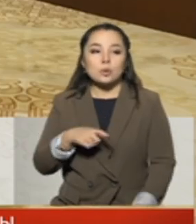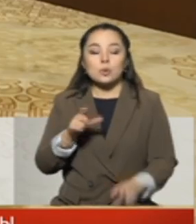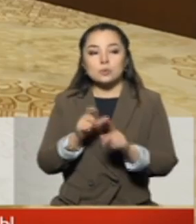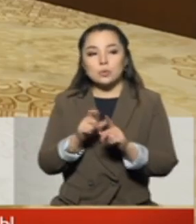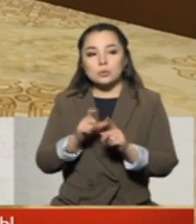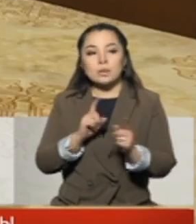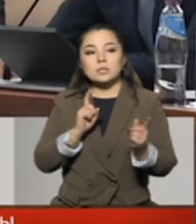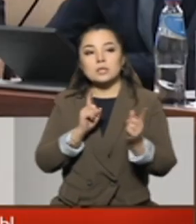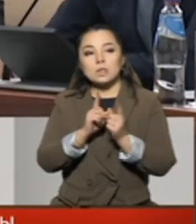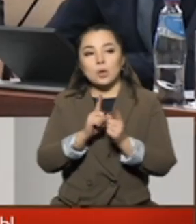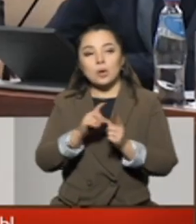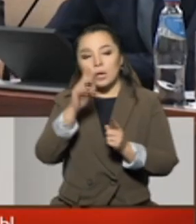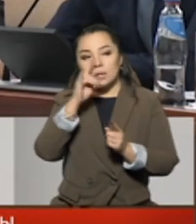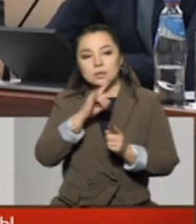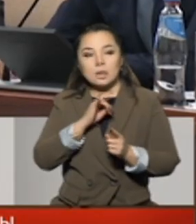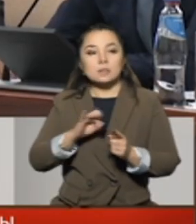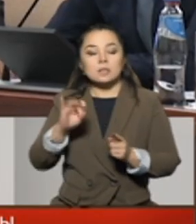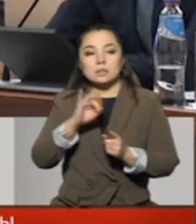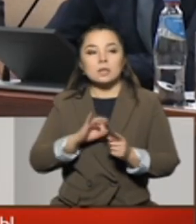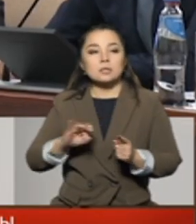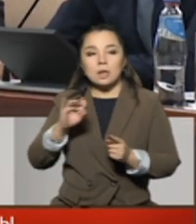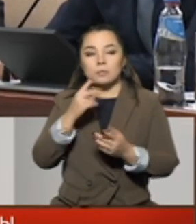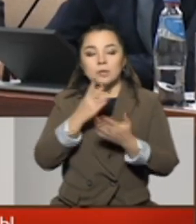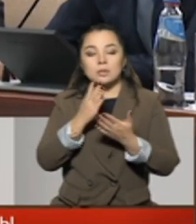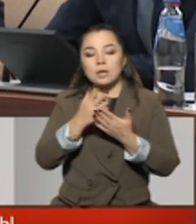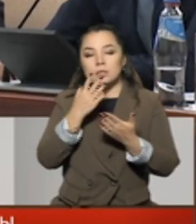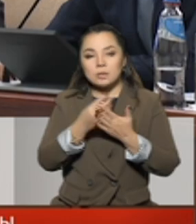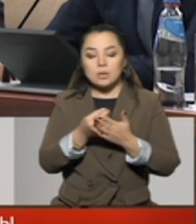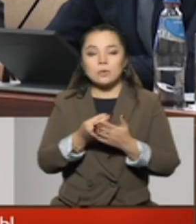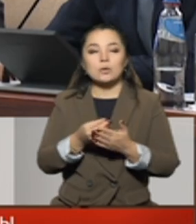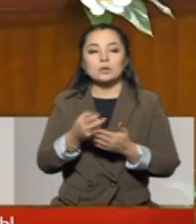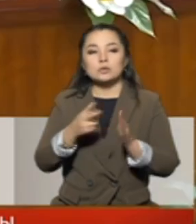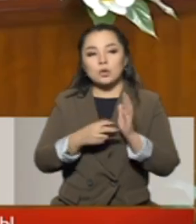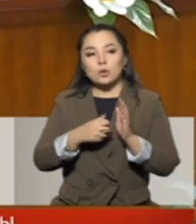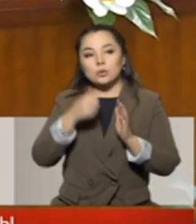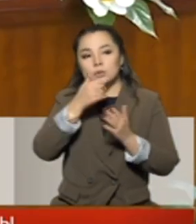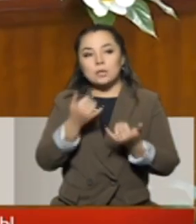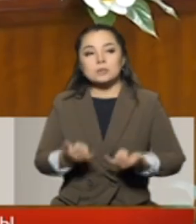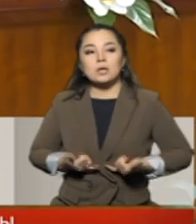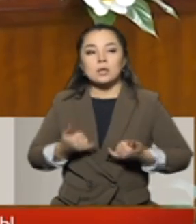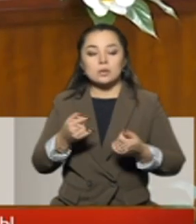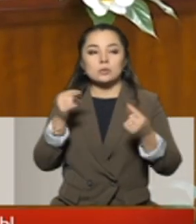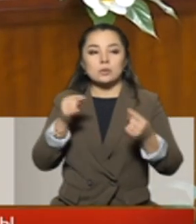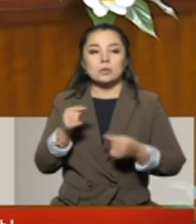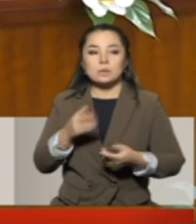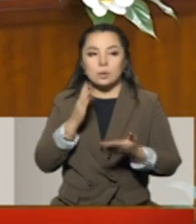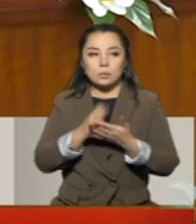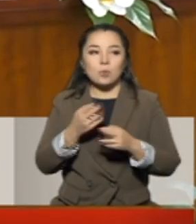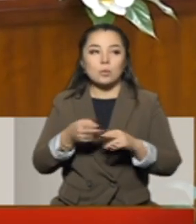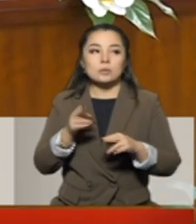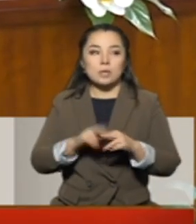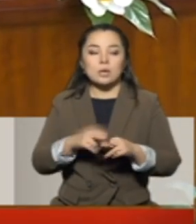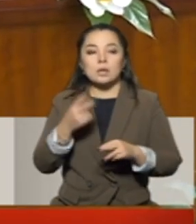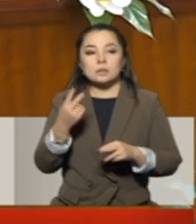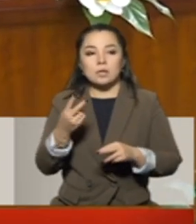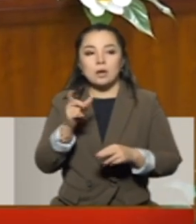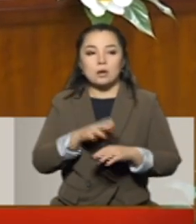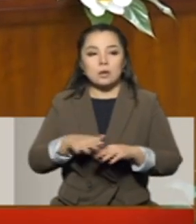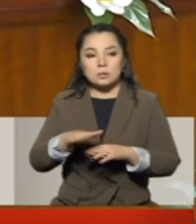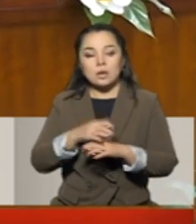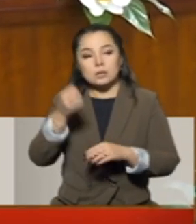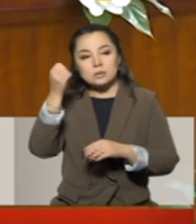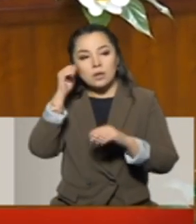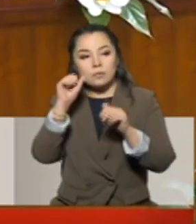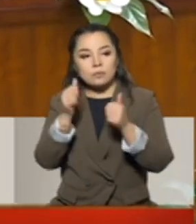бүгінгі кездесу Қазақ тарихында айрықша орын алатын жошылысының 8 жылдығымен тұспа-тұс келіп отыр. Мұның екі халық үшін